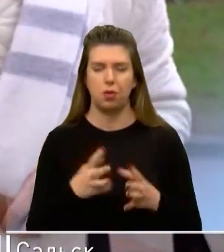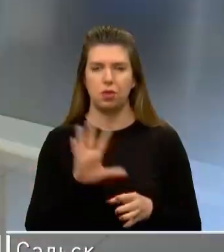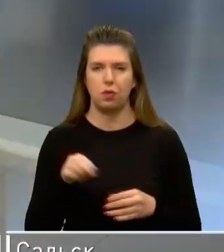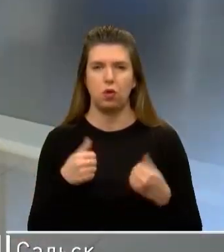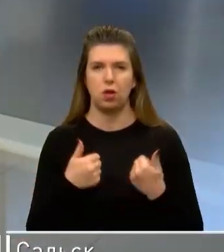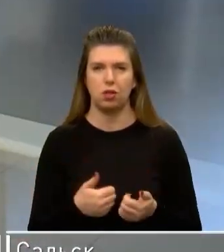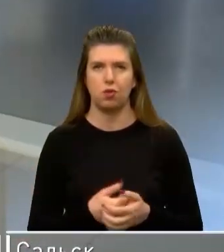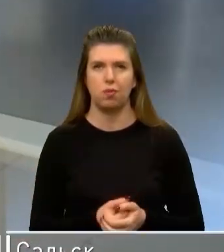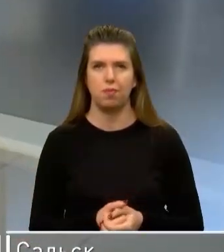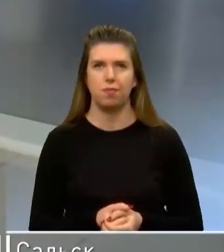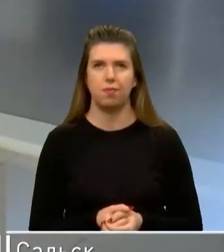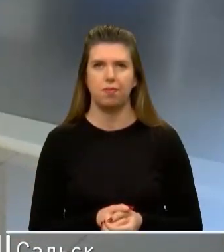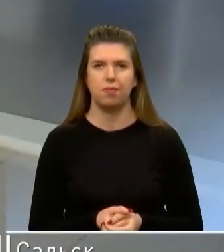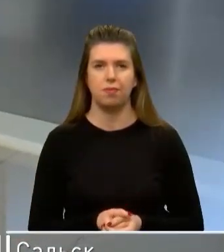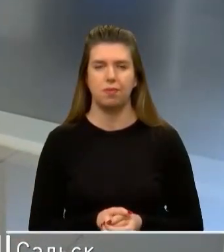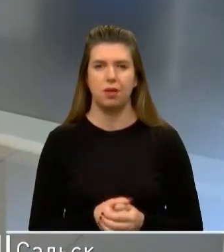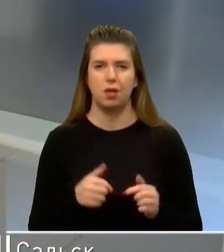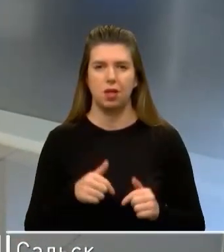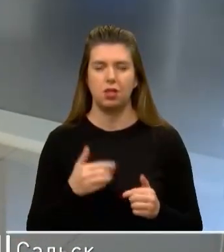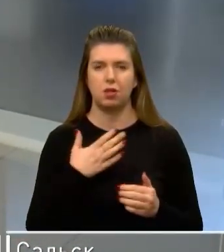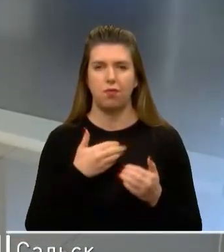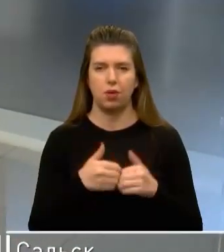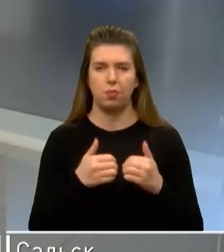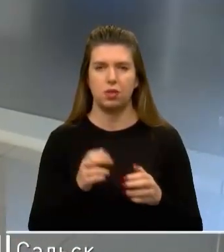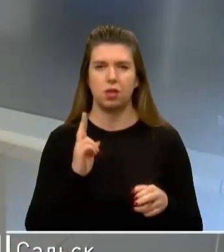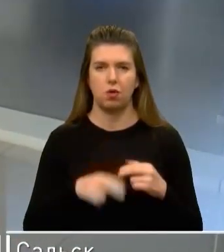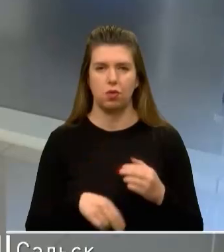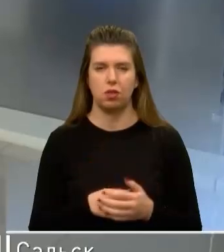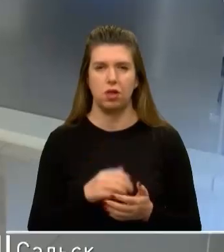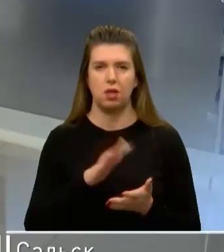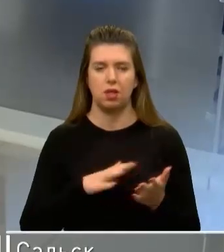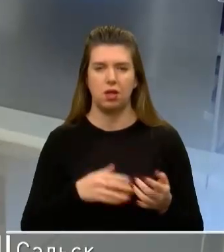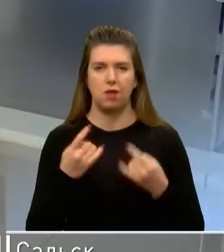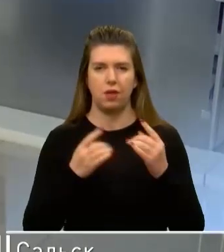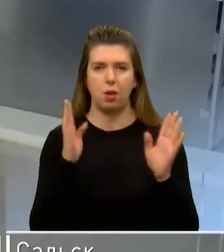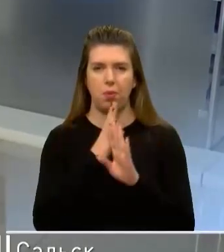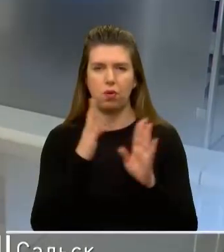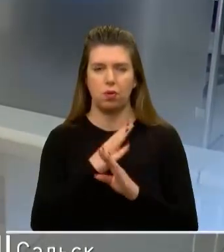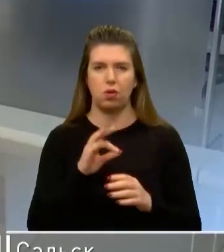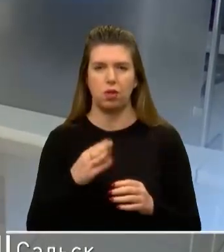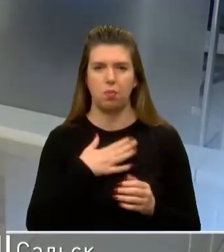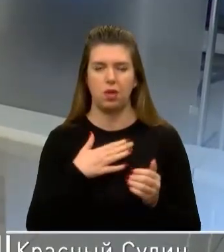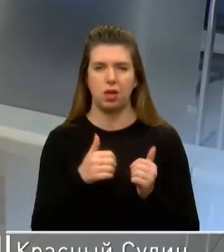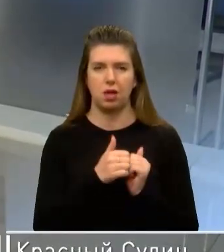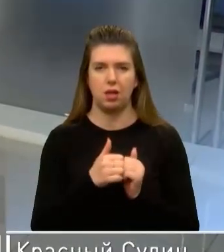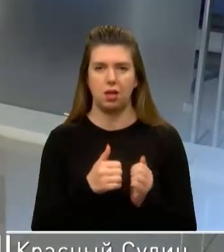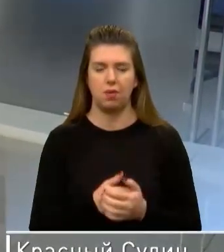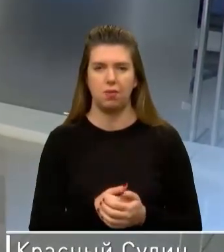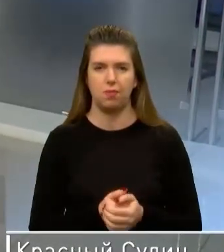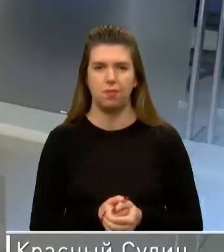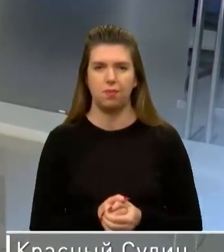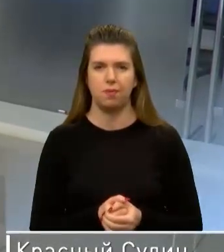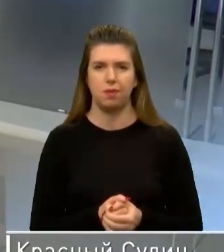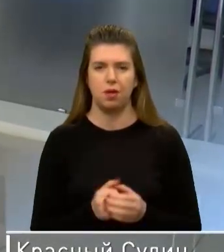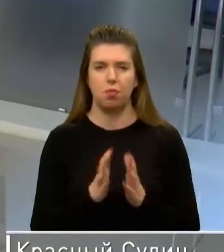всё хорошо на этом наш выпуск завершён Далее в эфире прогноз погоды от моей виртуальной коллеги окни